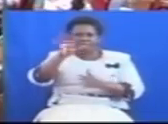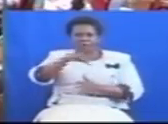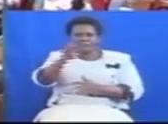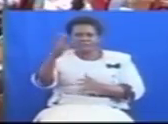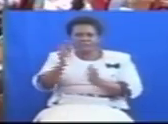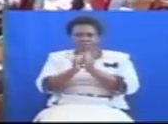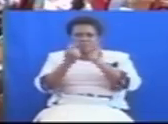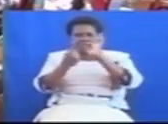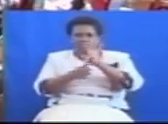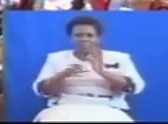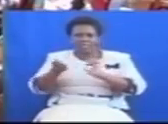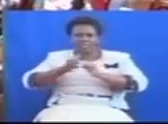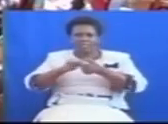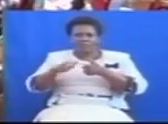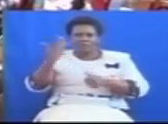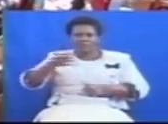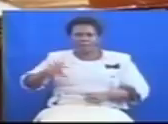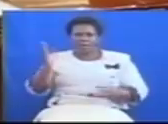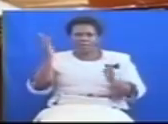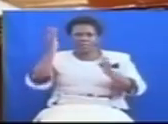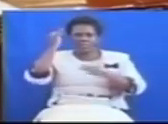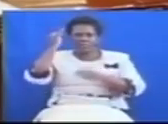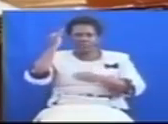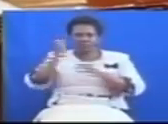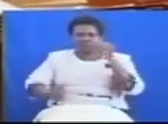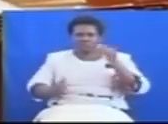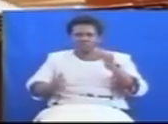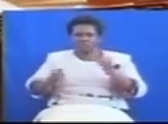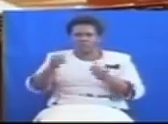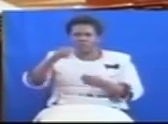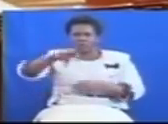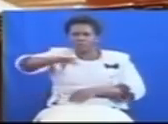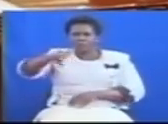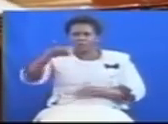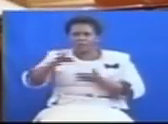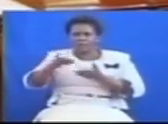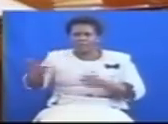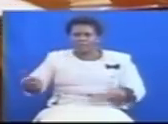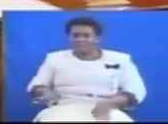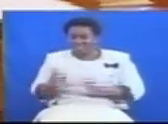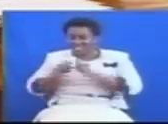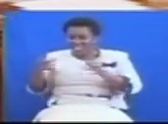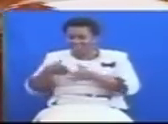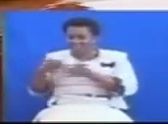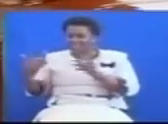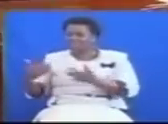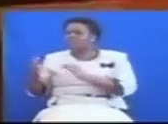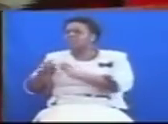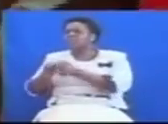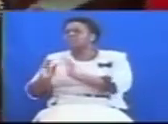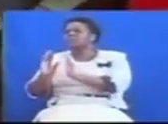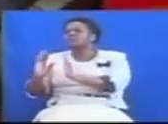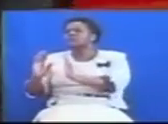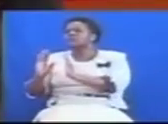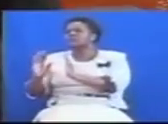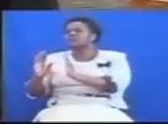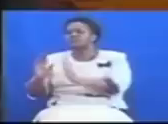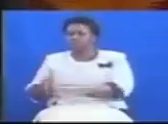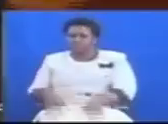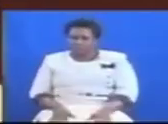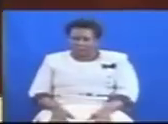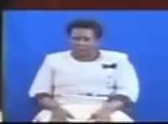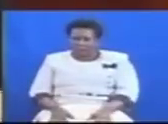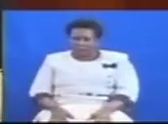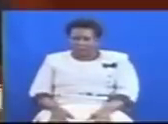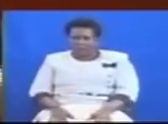yamemalizika katika jiji la Dar es Salaam. Je, ni kwa nini ahadi hiyo haijatekelezwa kwa wakati? Mheshimiwa Juma